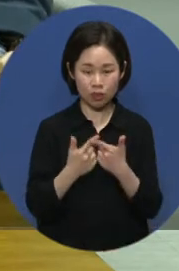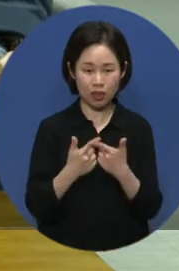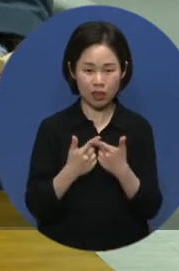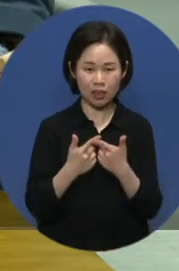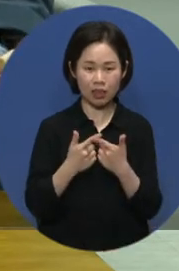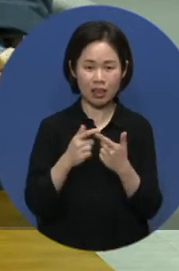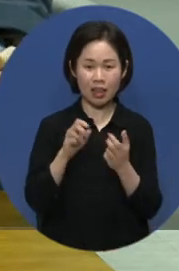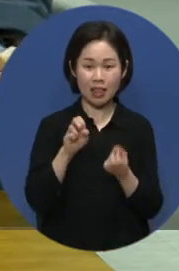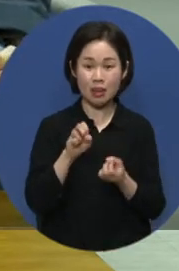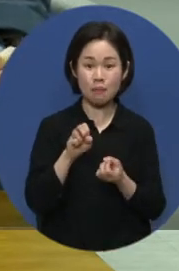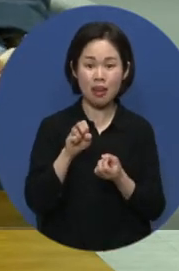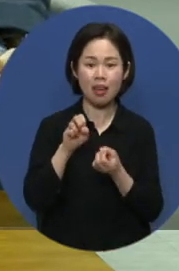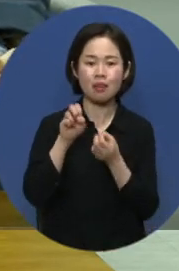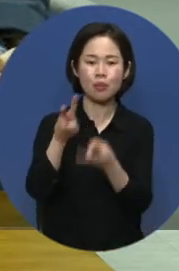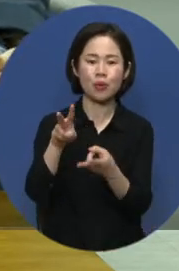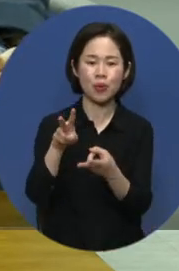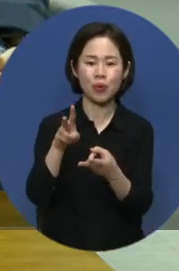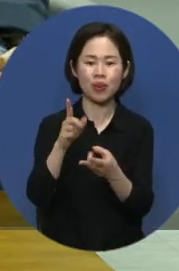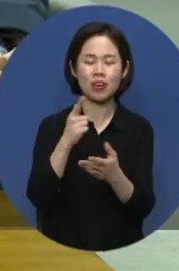택배를